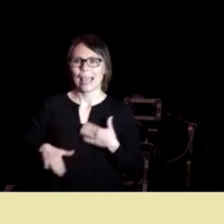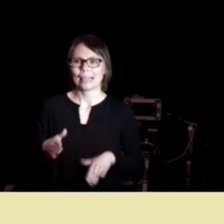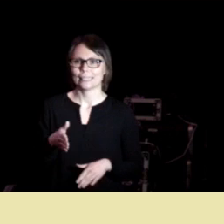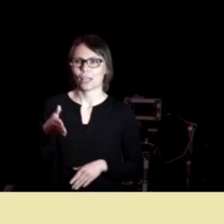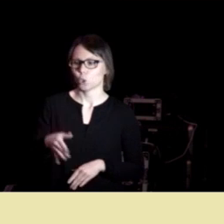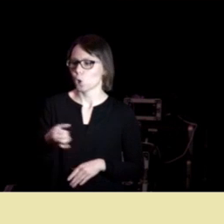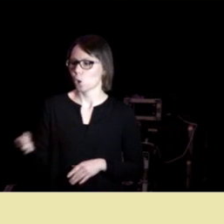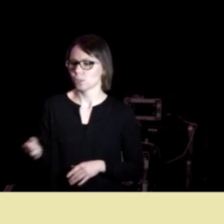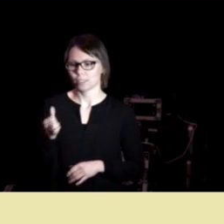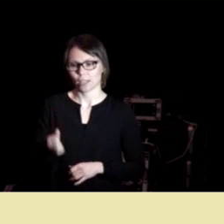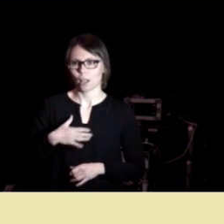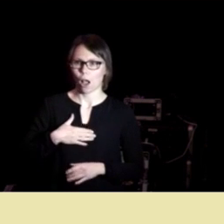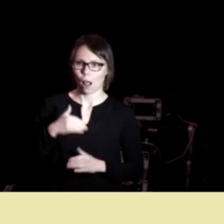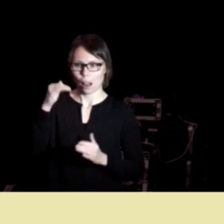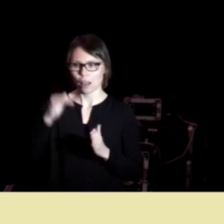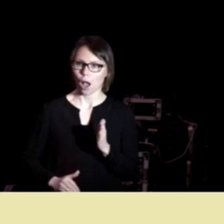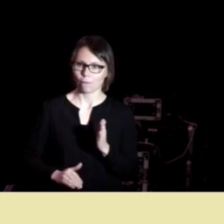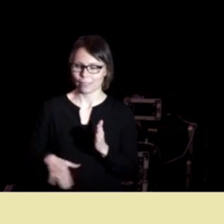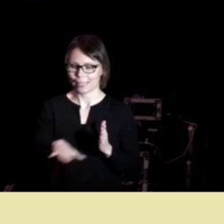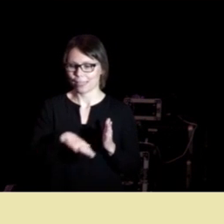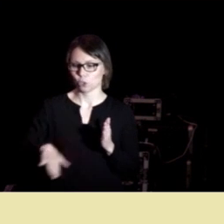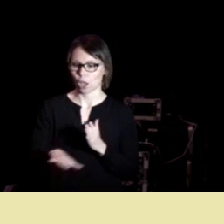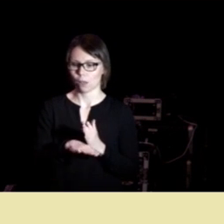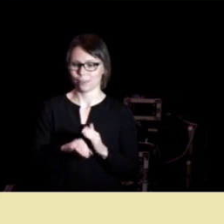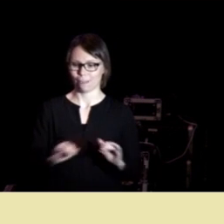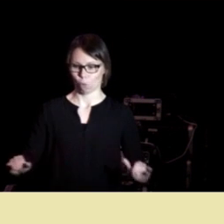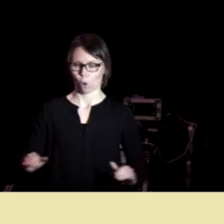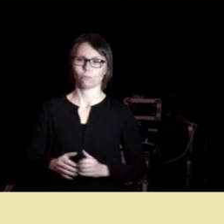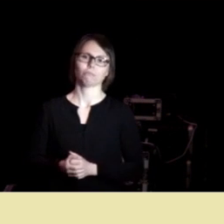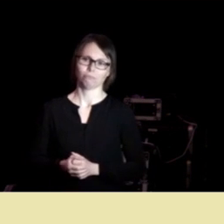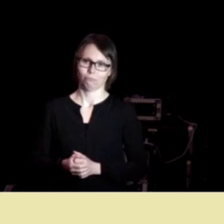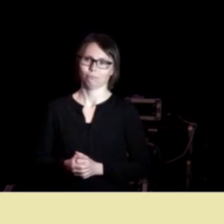Helse Sør-Øst skal ha lavest på regionalt nivå.